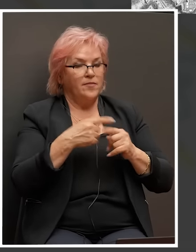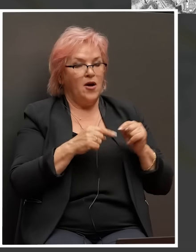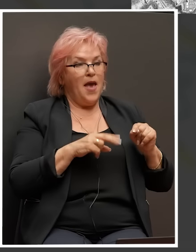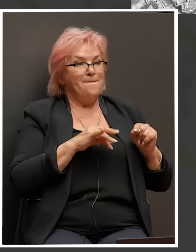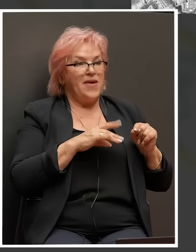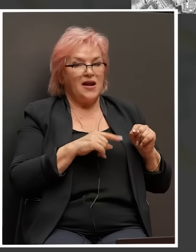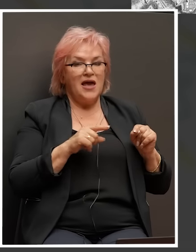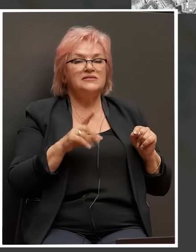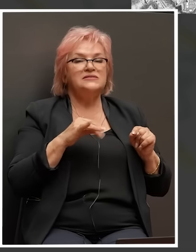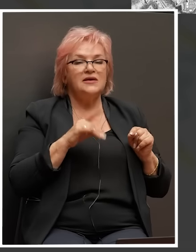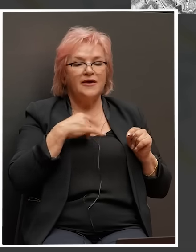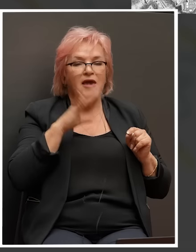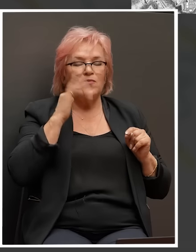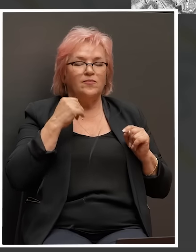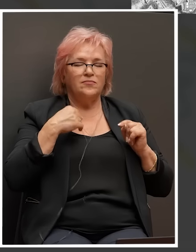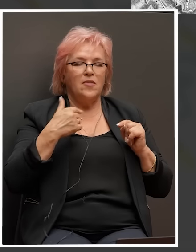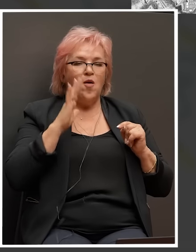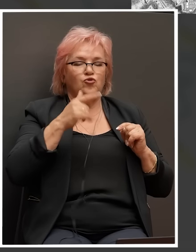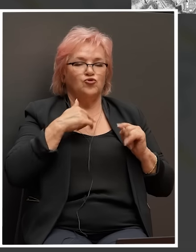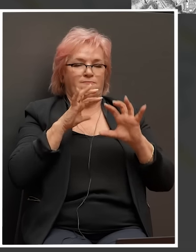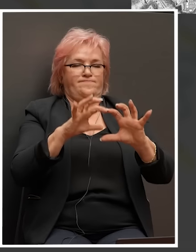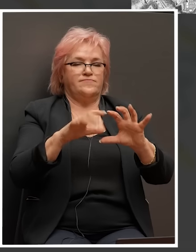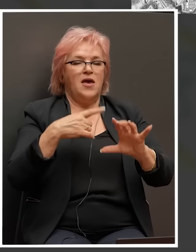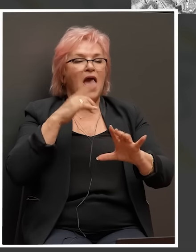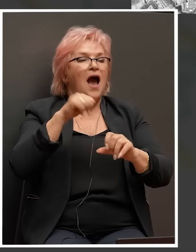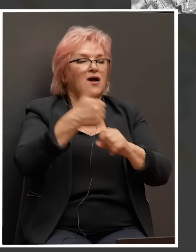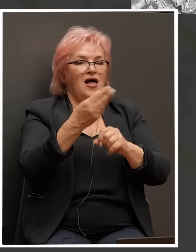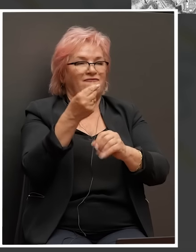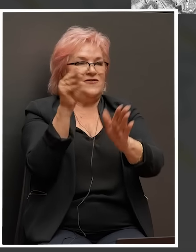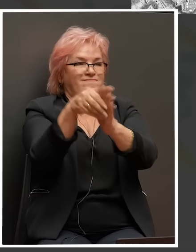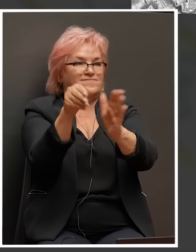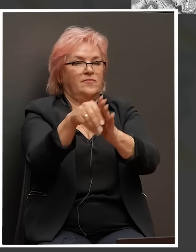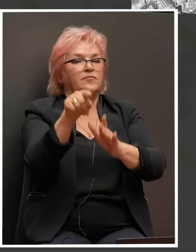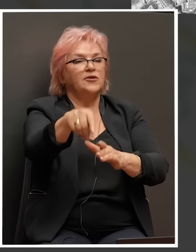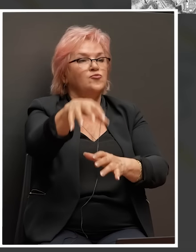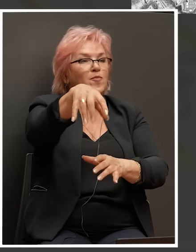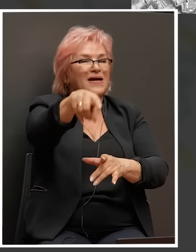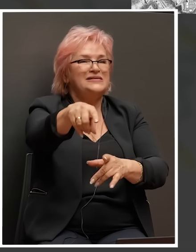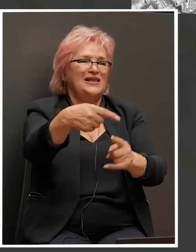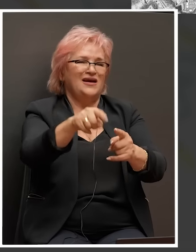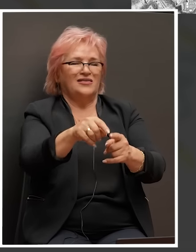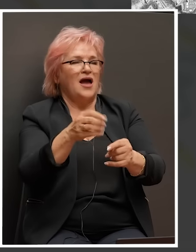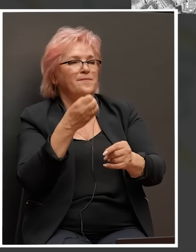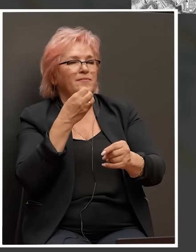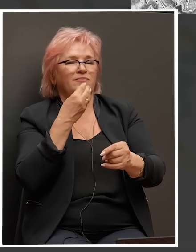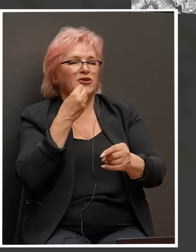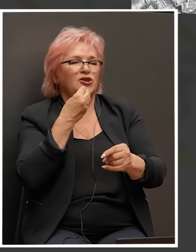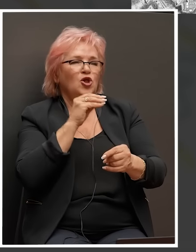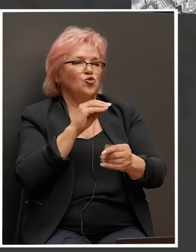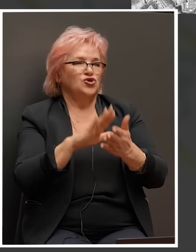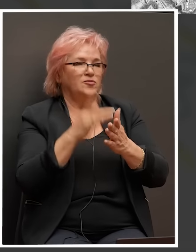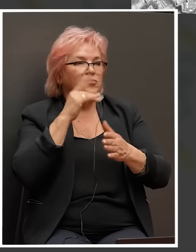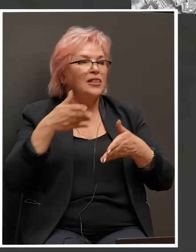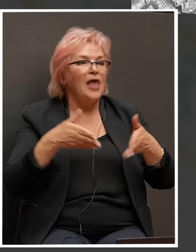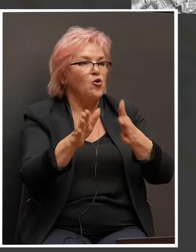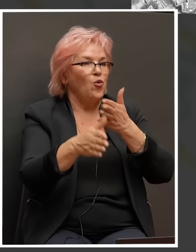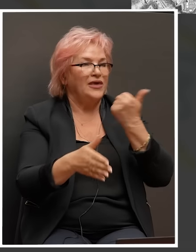Перетти берет ее под покровительство свое. Он становится туда главным вкладчиком, потому что базилика переживает, мягко говоря, не лучшие времена. Помните, дороги